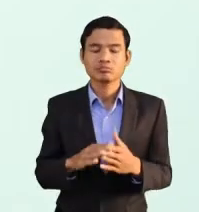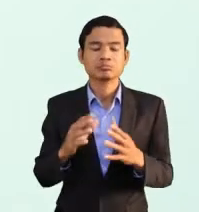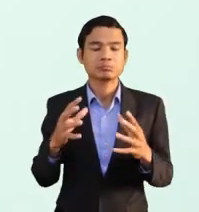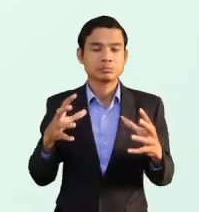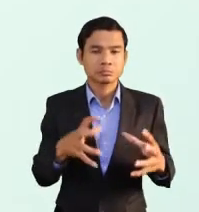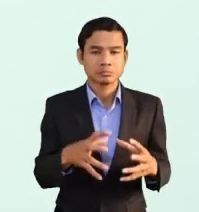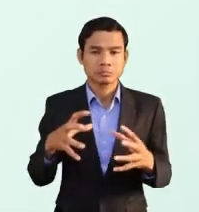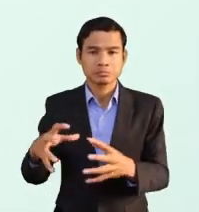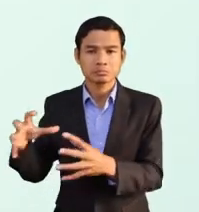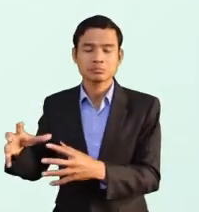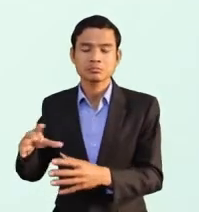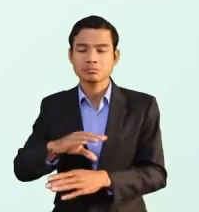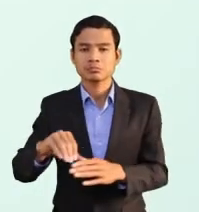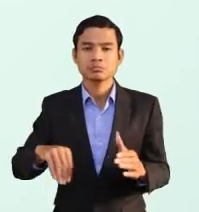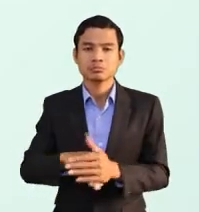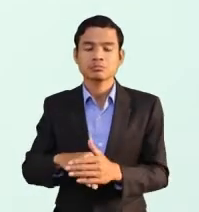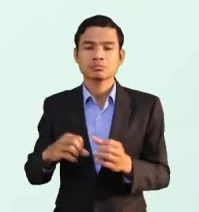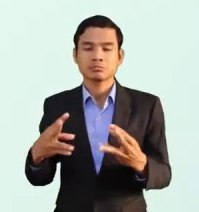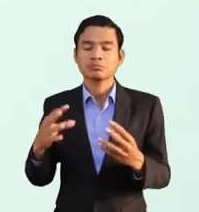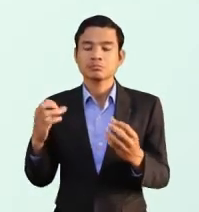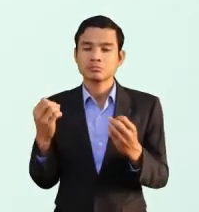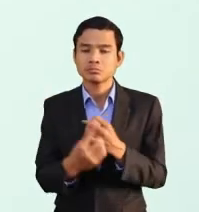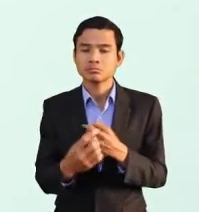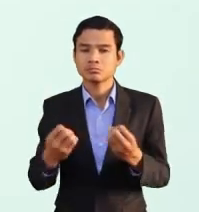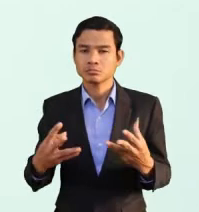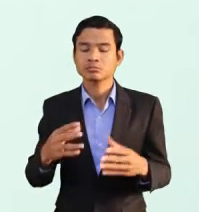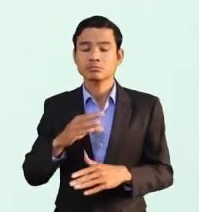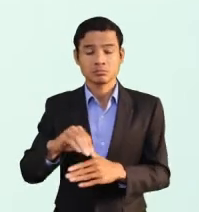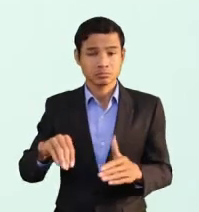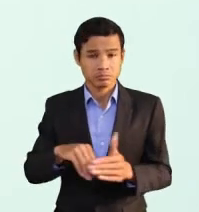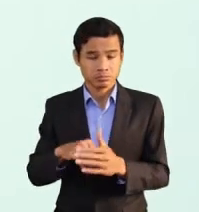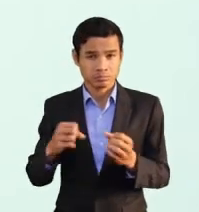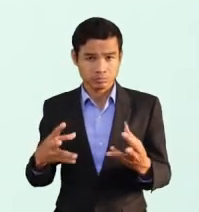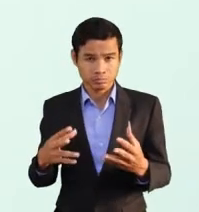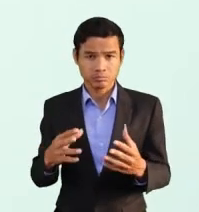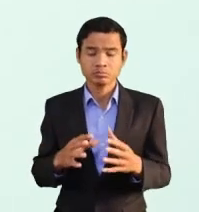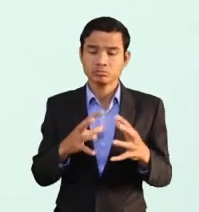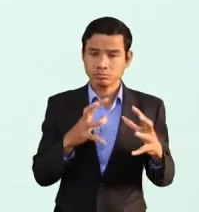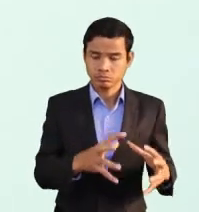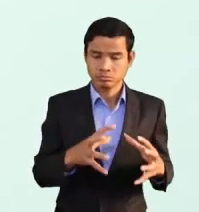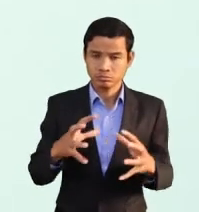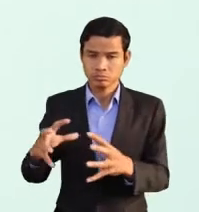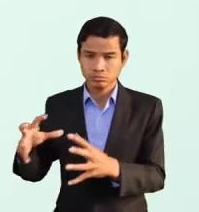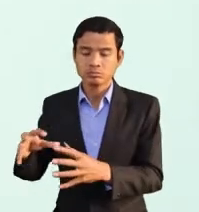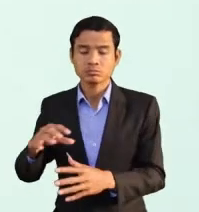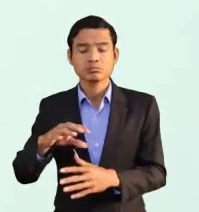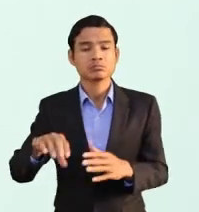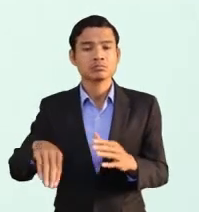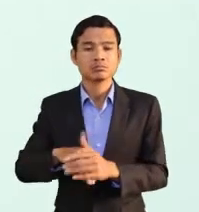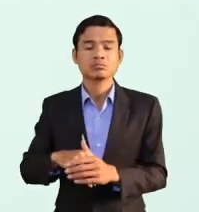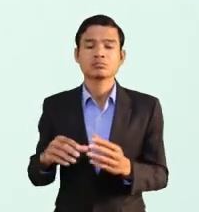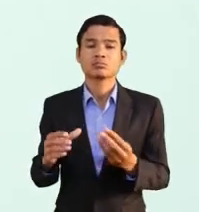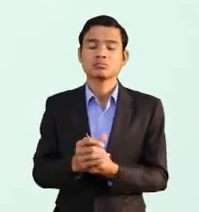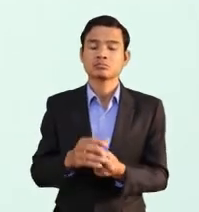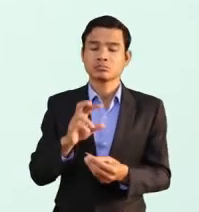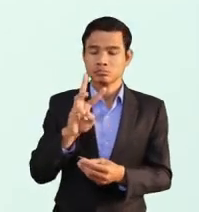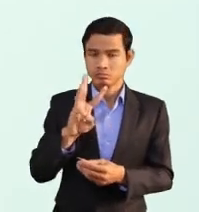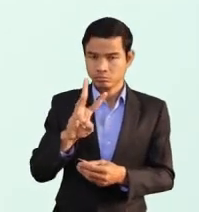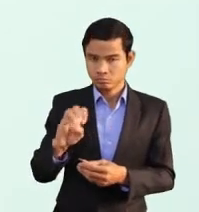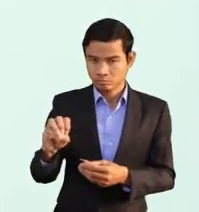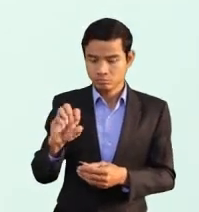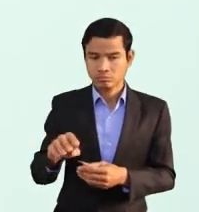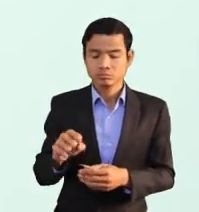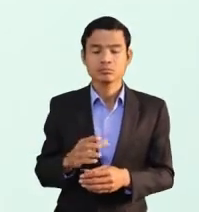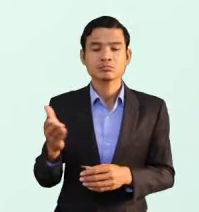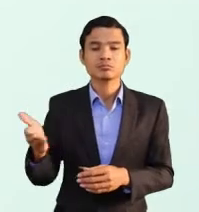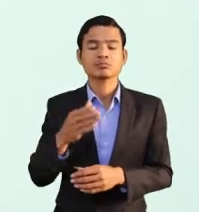nâng miên chầm nuôn bọn màn phải con chà cứ bầy thầy miên chồng nuốn sam supply chẳng